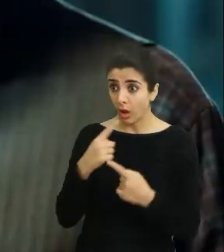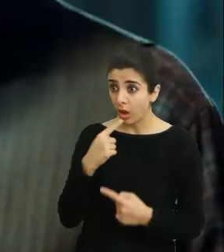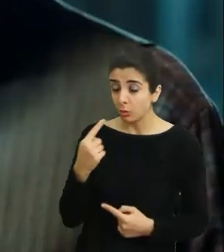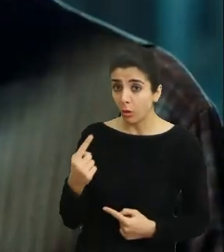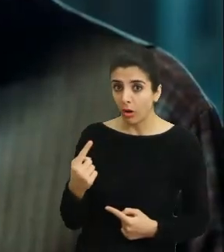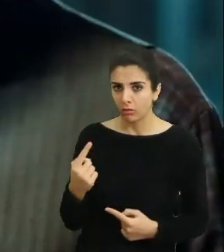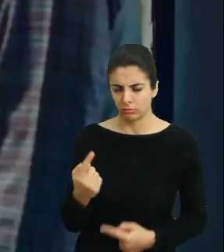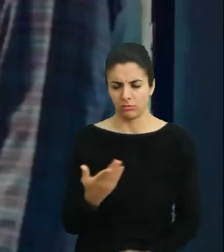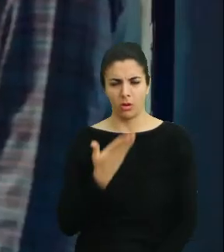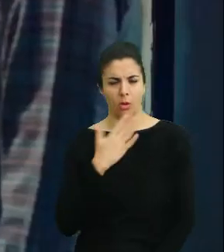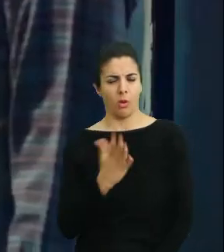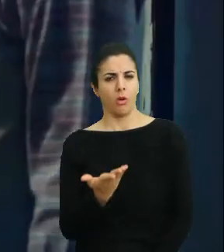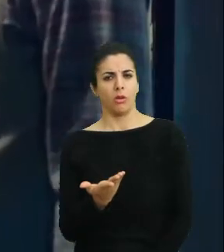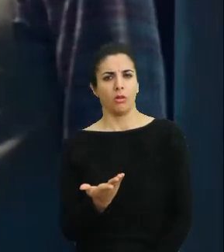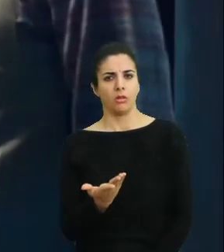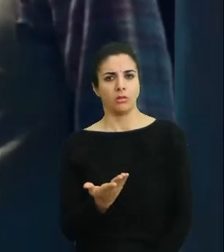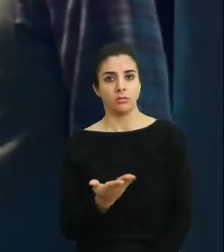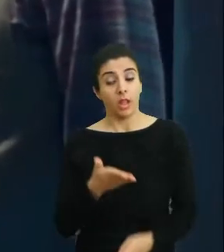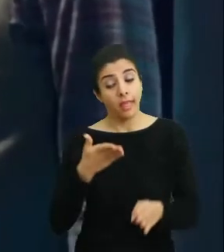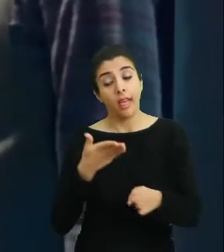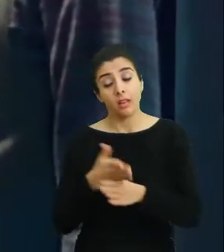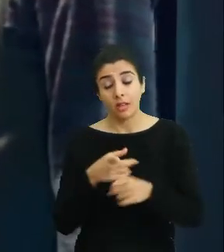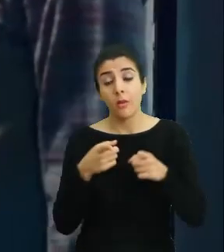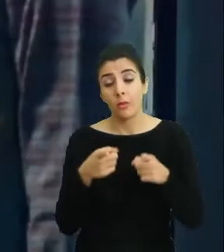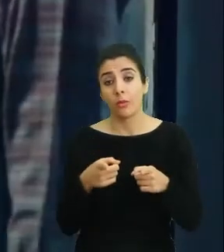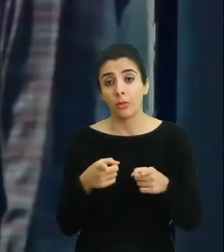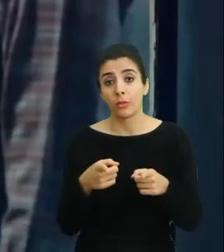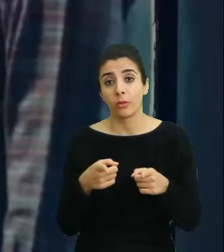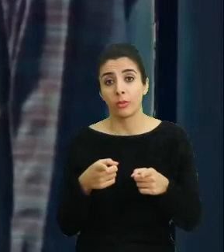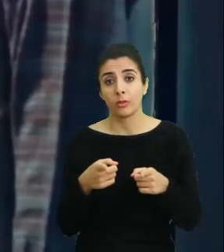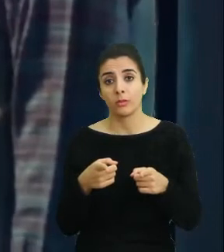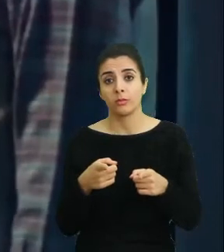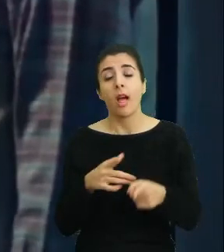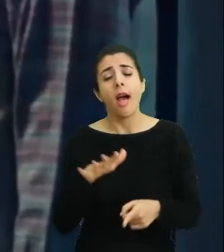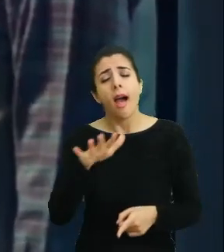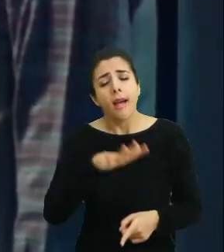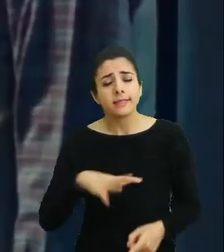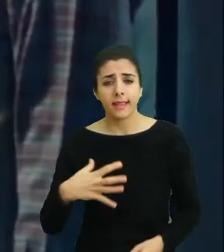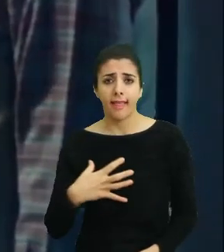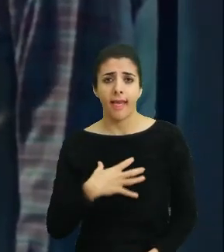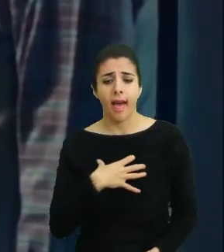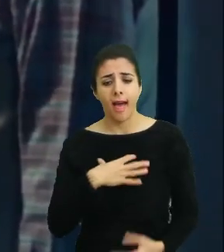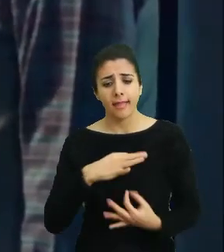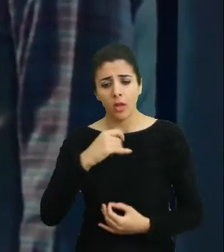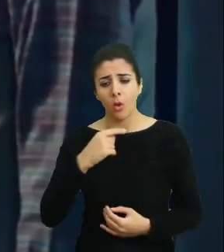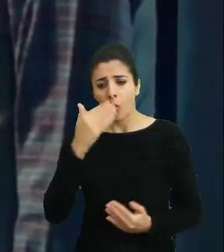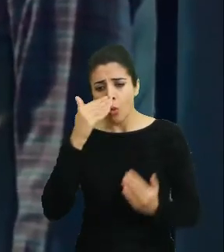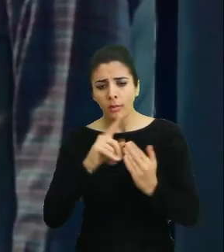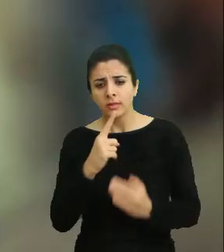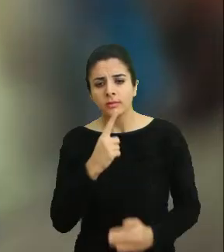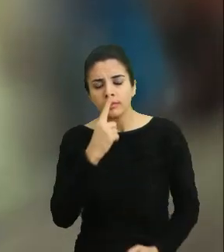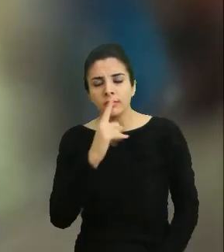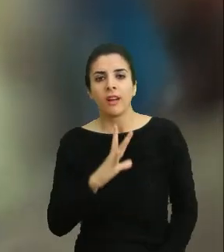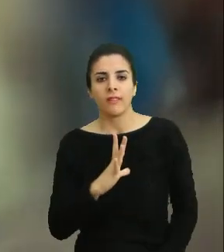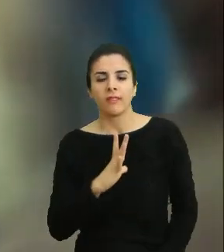Yok artık. Hakikat öyle. Herkesin kendi haline mahsus bir kokusu vardır